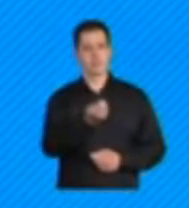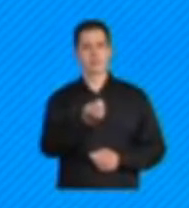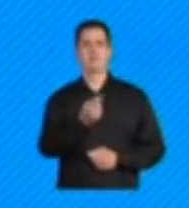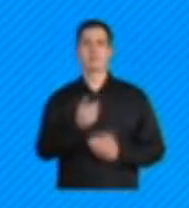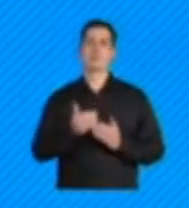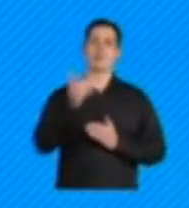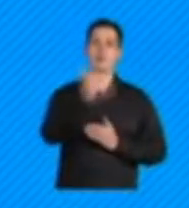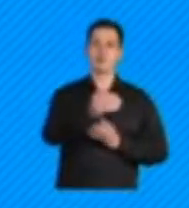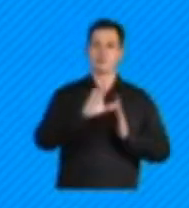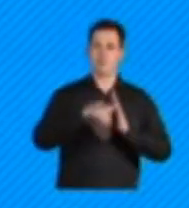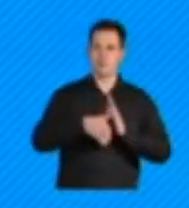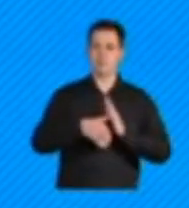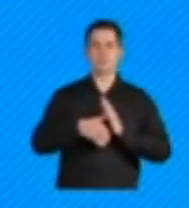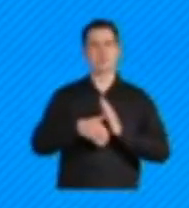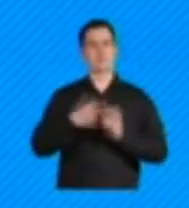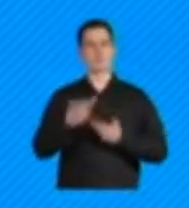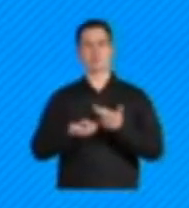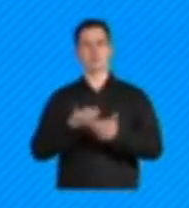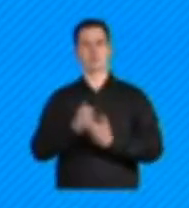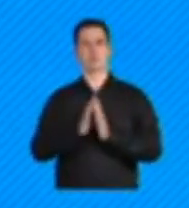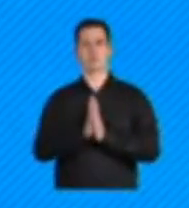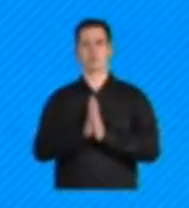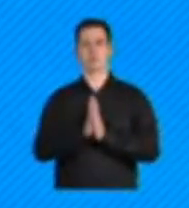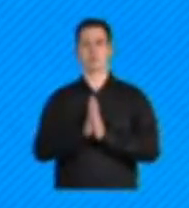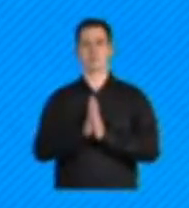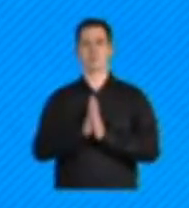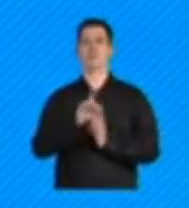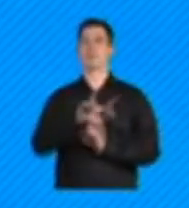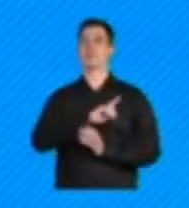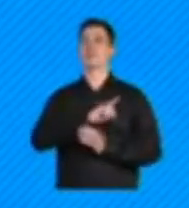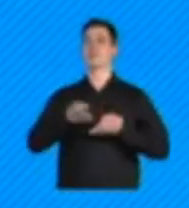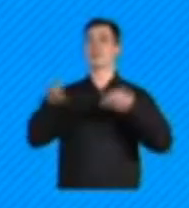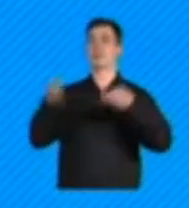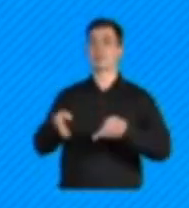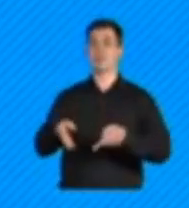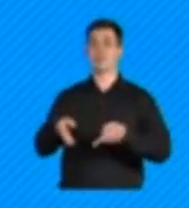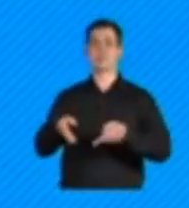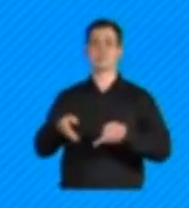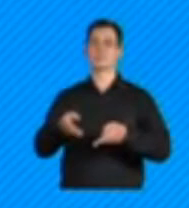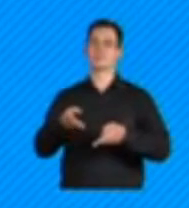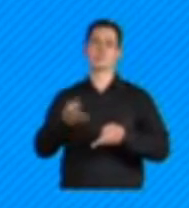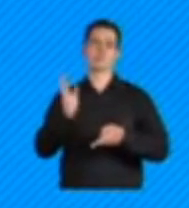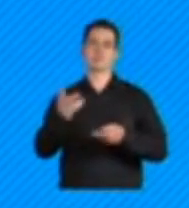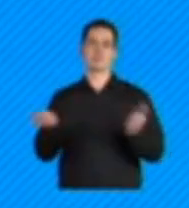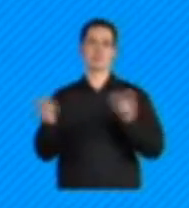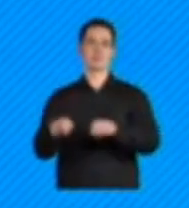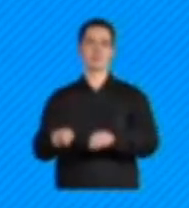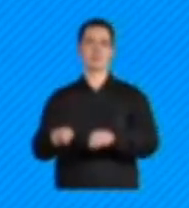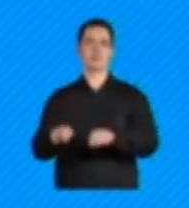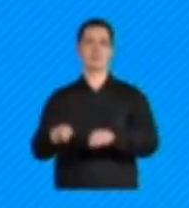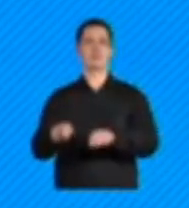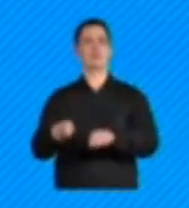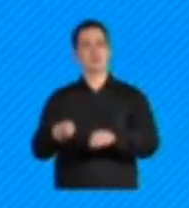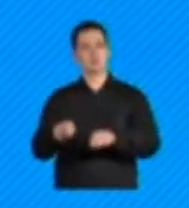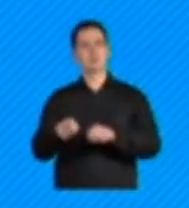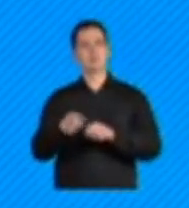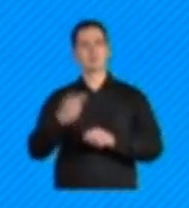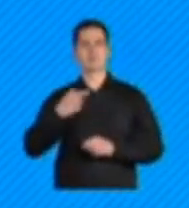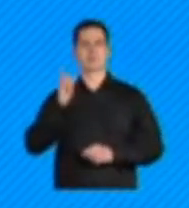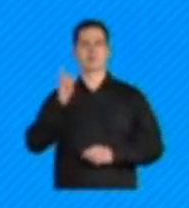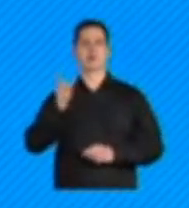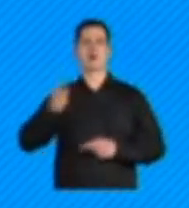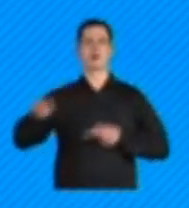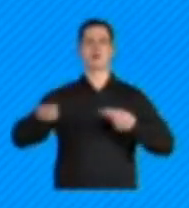wyjazdów poza miasta, również w tym przypadku, ponieważ cmentarze mają być zamknięte. To będzie w naszym